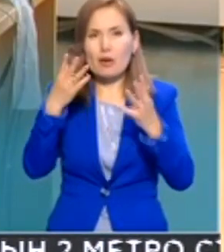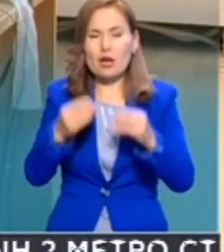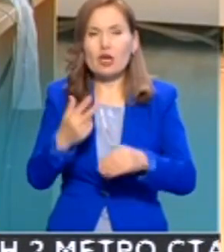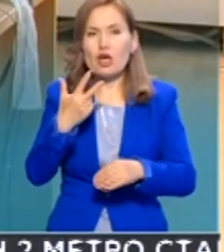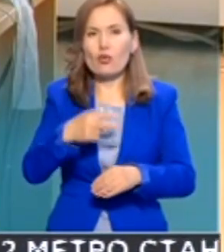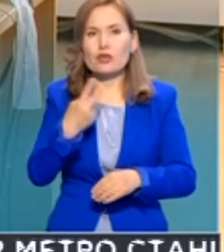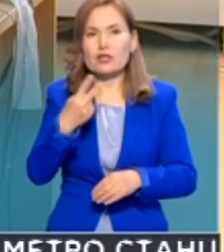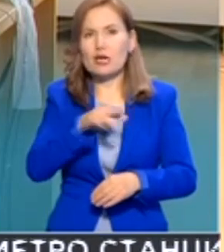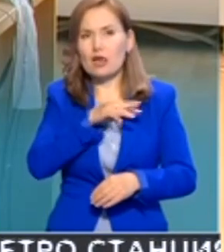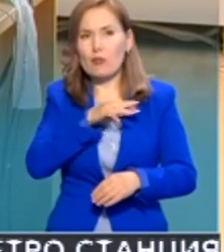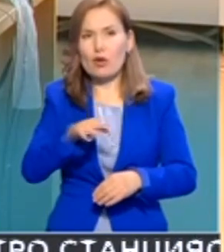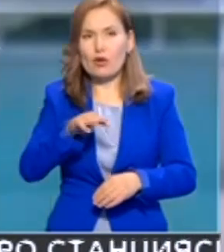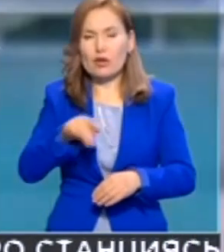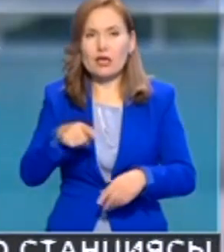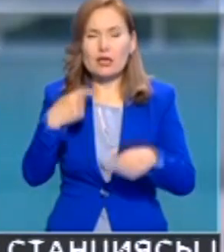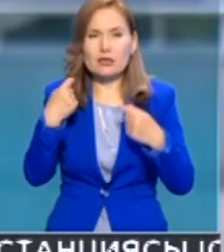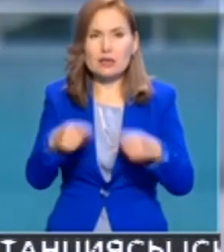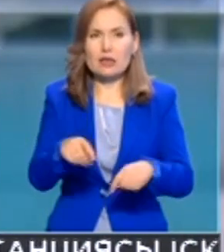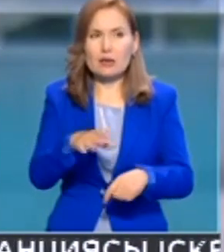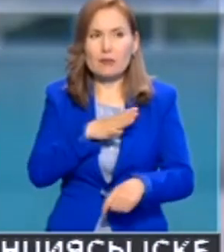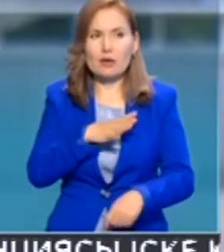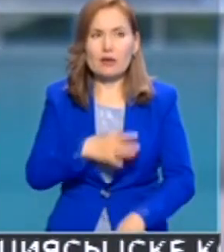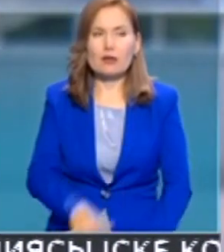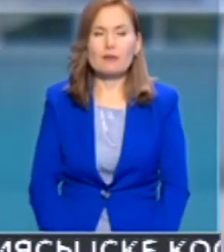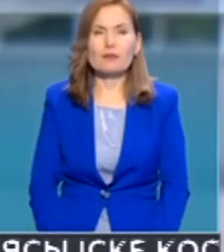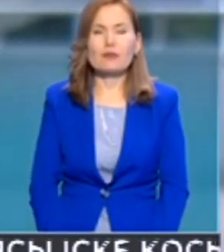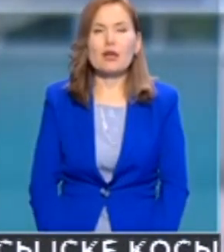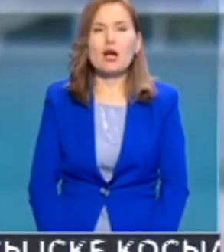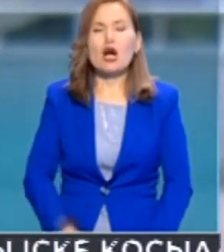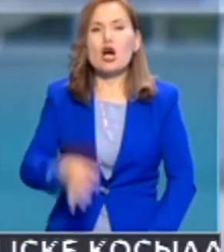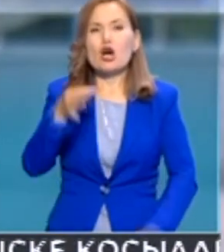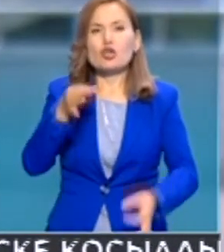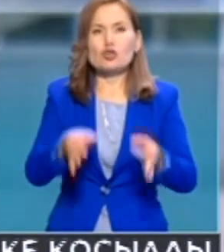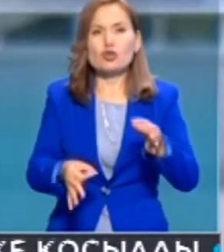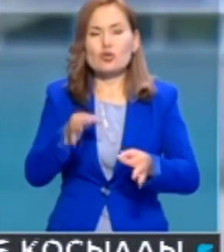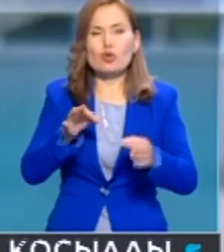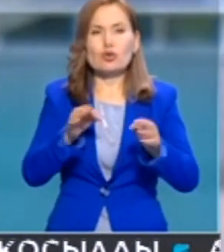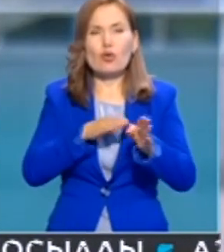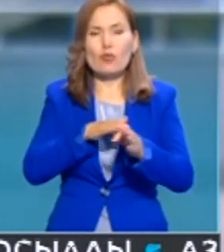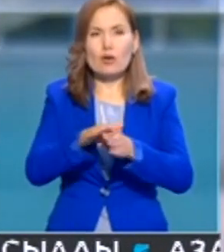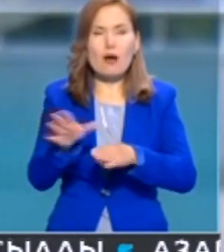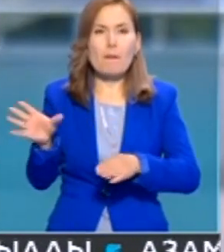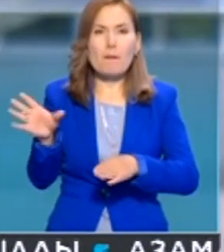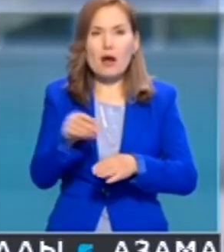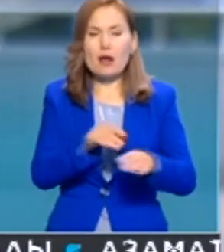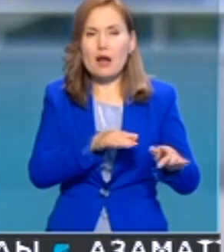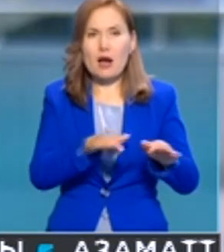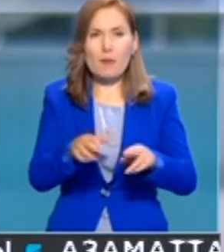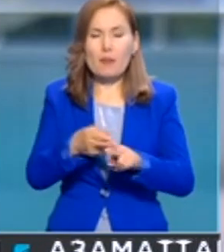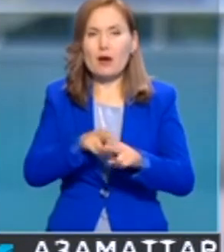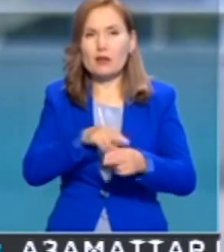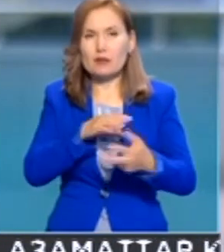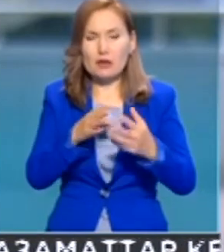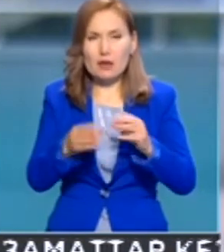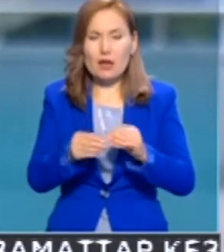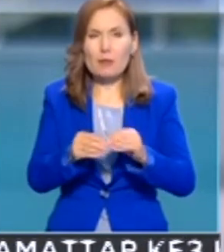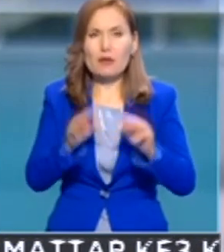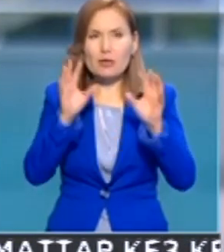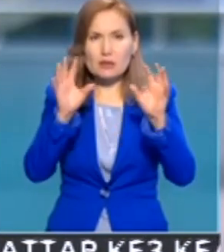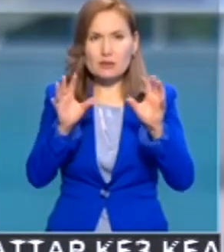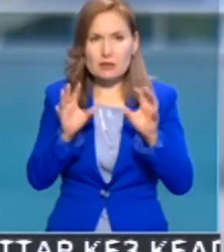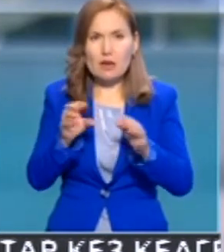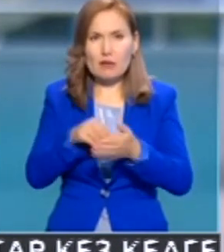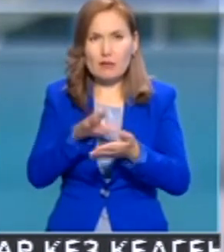миллион теңгеге сатып жіберген. Сот орындаушының барлық әрекеттері заңды болғанымен де, отбасымызда енді қазір үй де